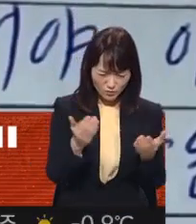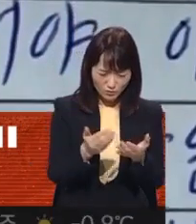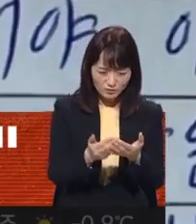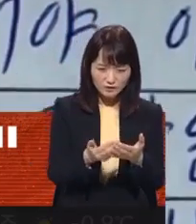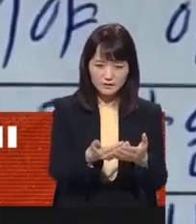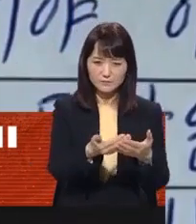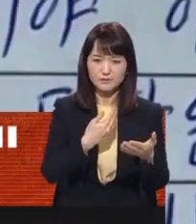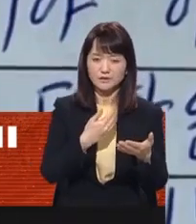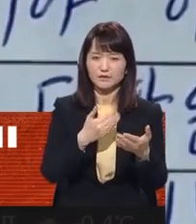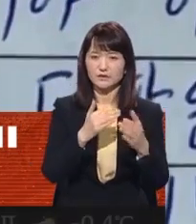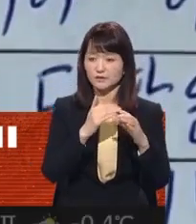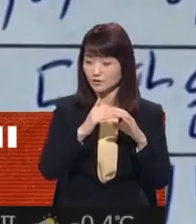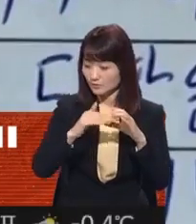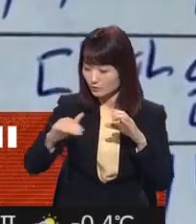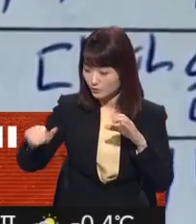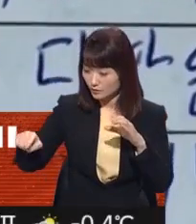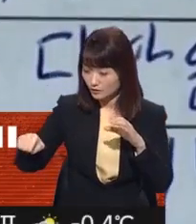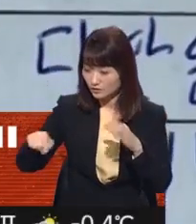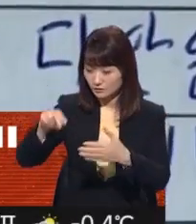보셨죠 저